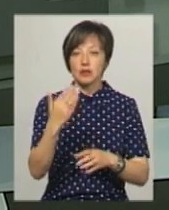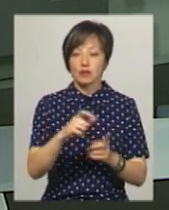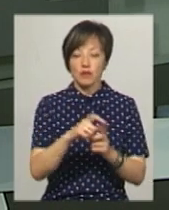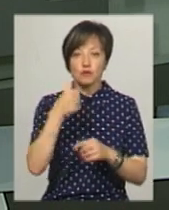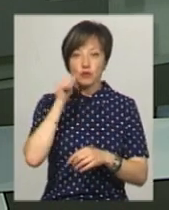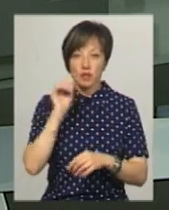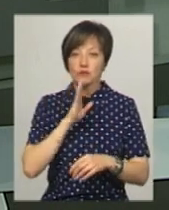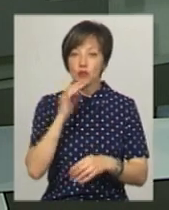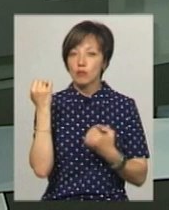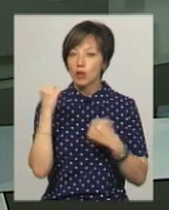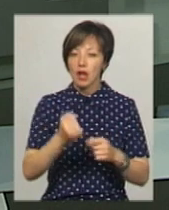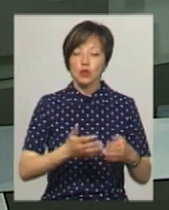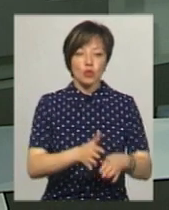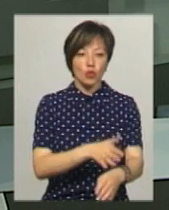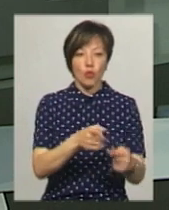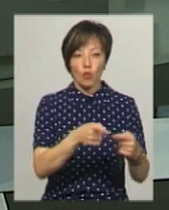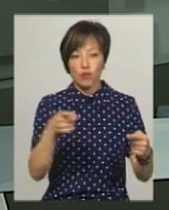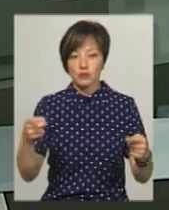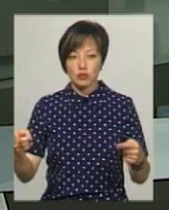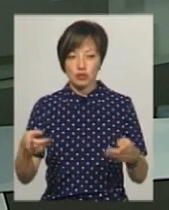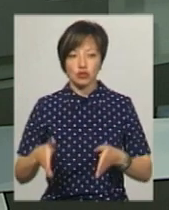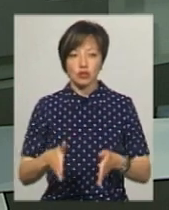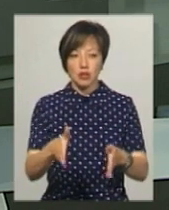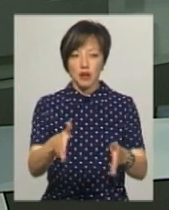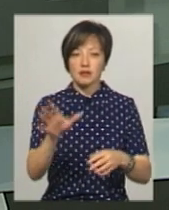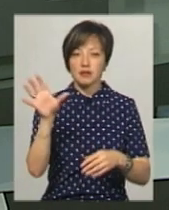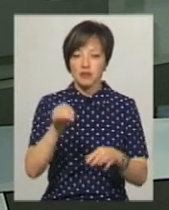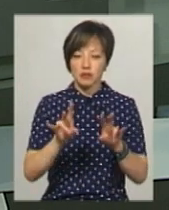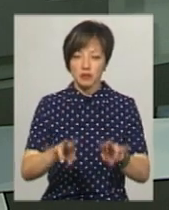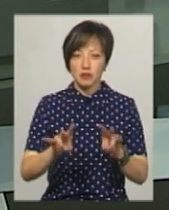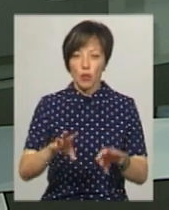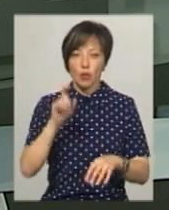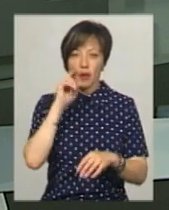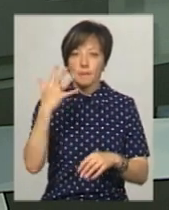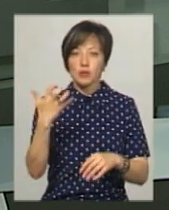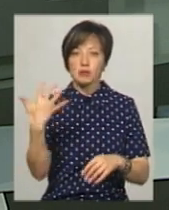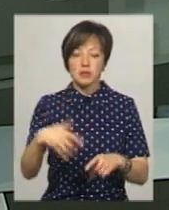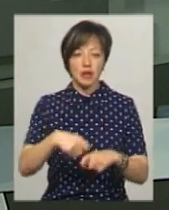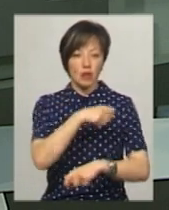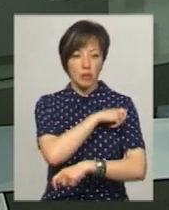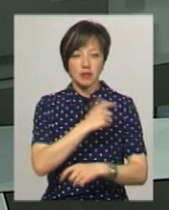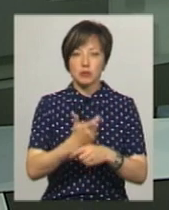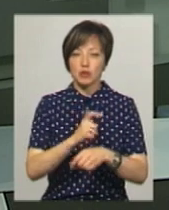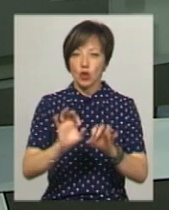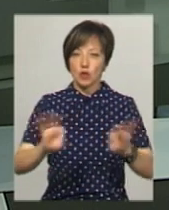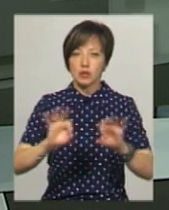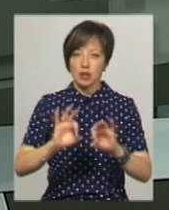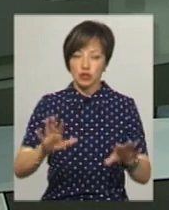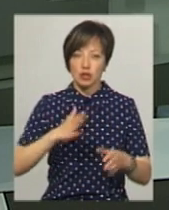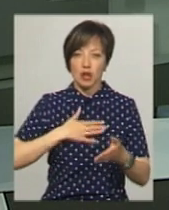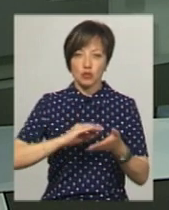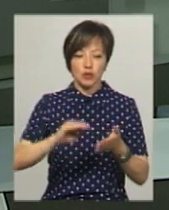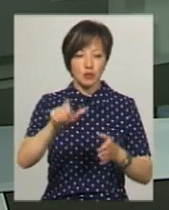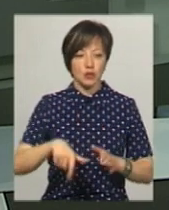дівчата подолали найдовший відрізок шляху за весь час перебування в Україні – понад 550 кілометрів. Більше розкаже